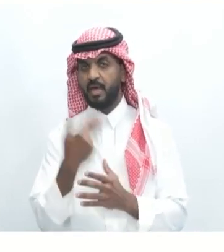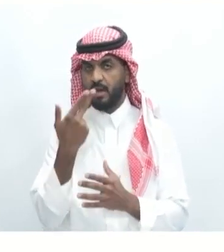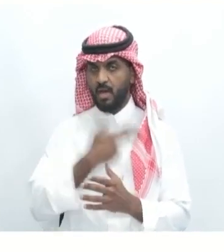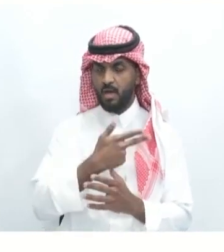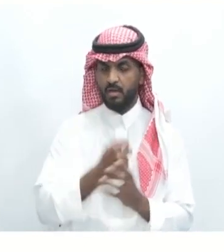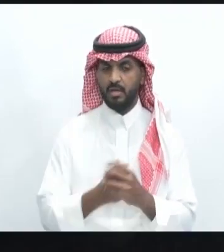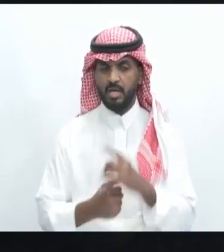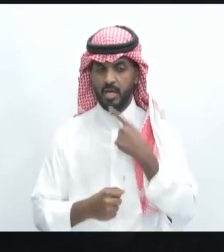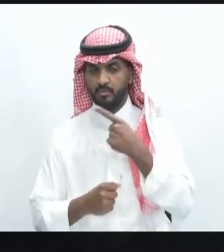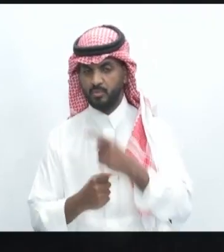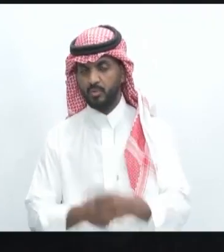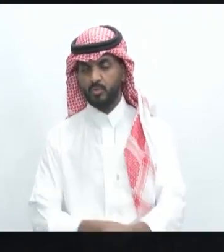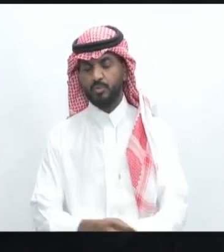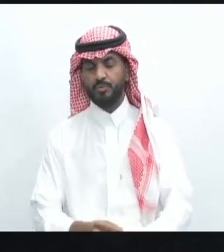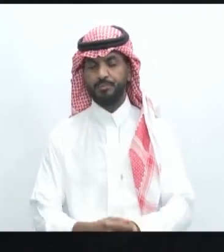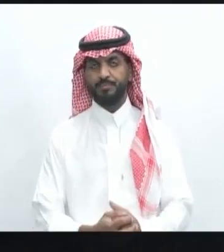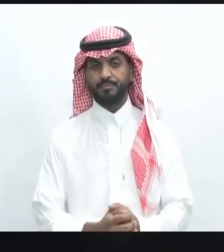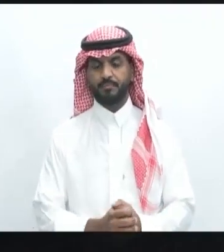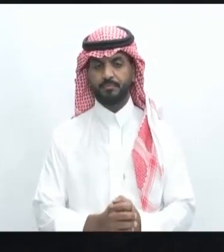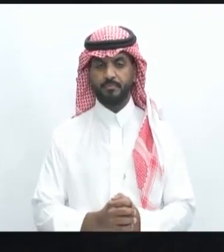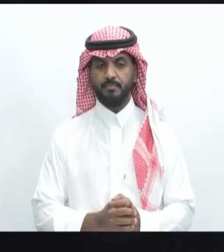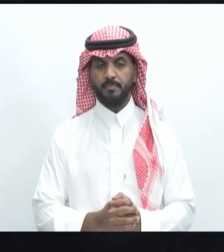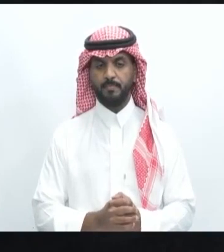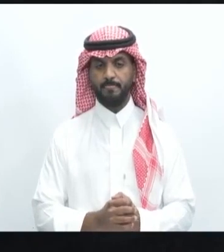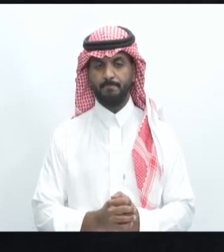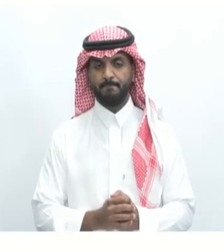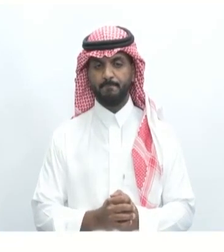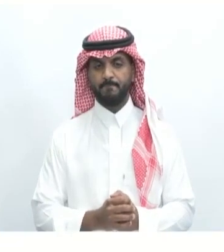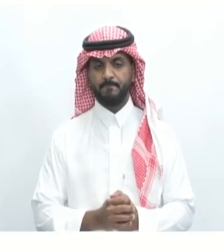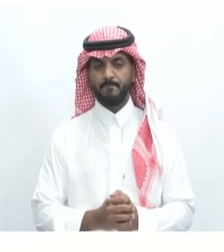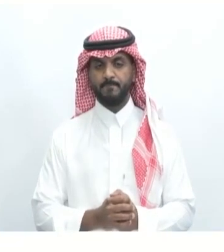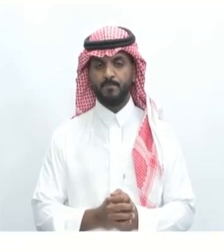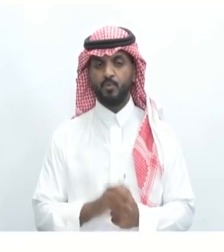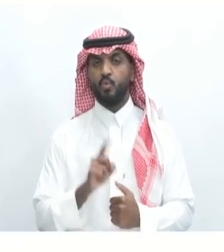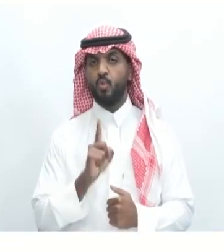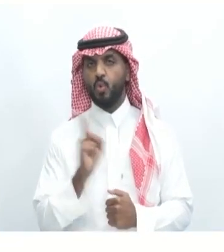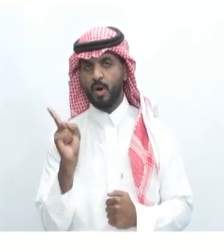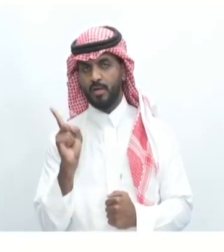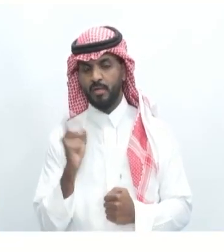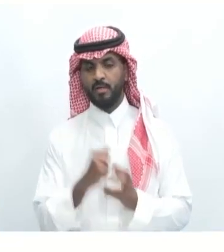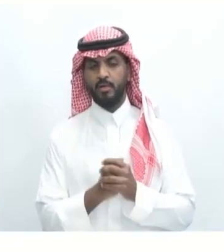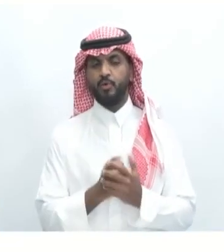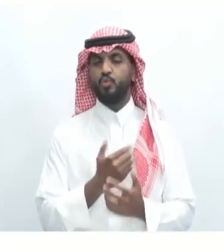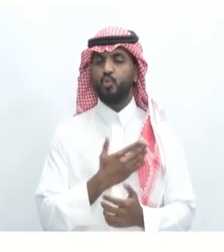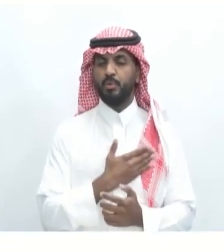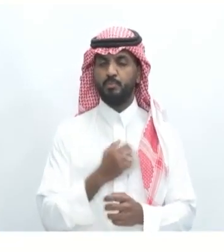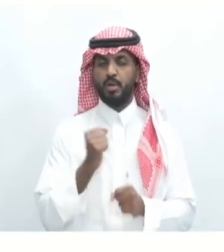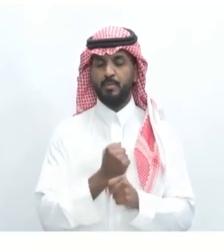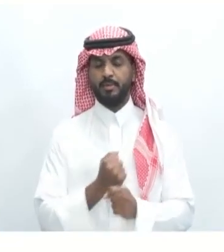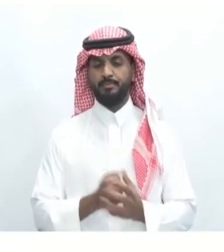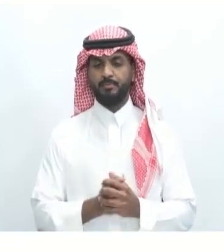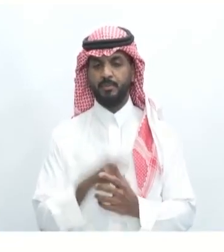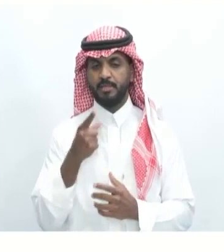تتحدث عن غائب سنقول احسنتم ممتاز هو يحب العمل